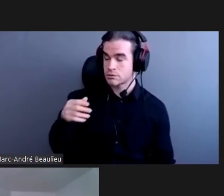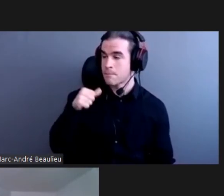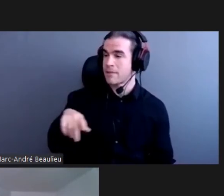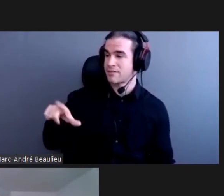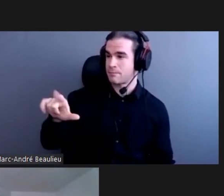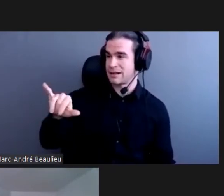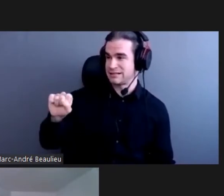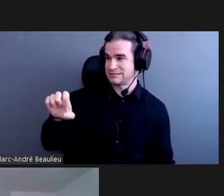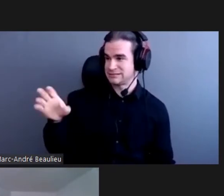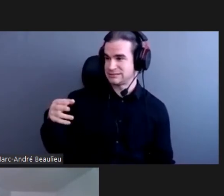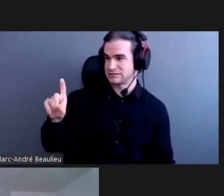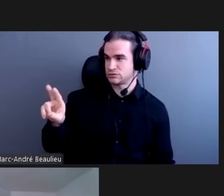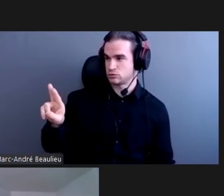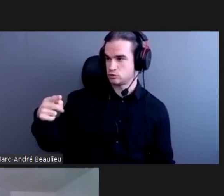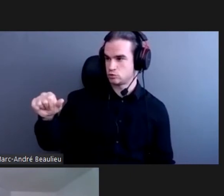Lise Dugas.